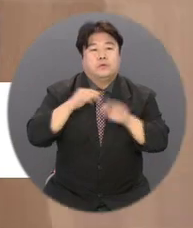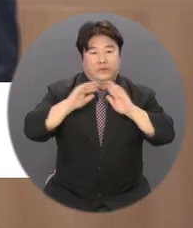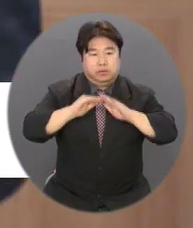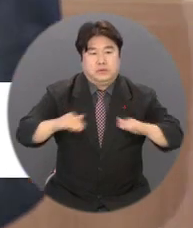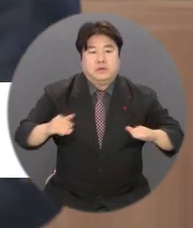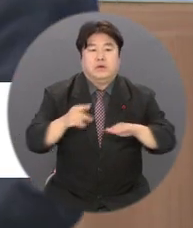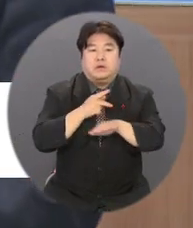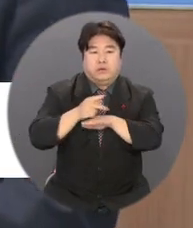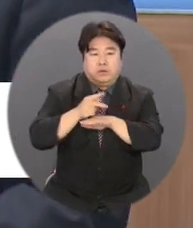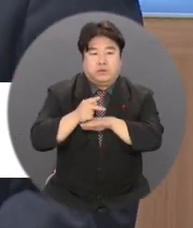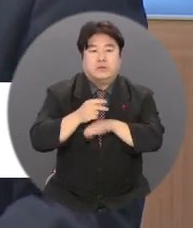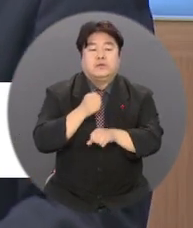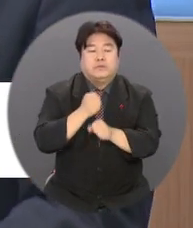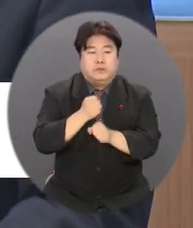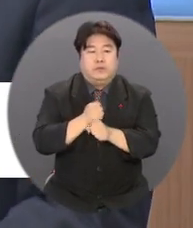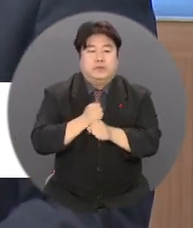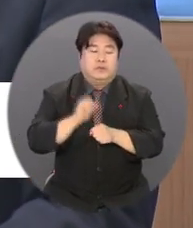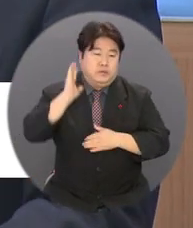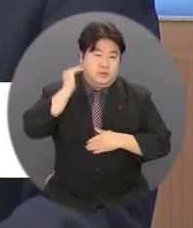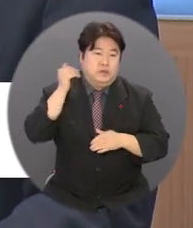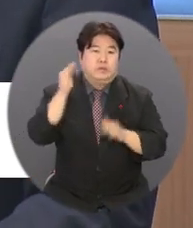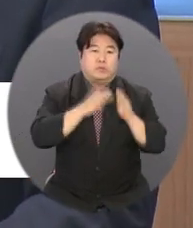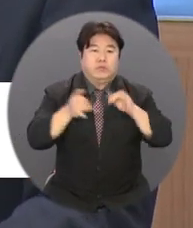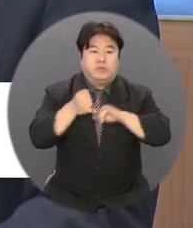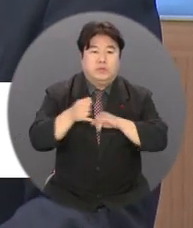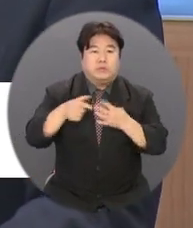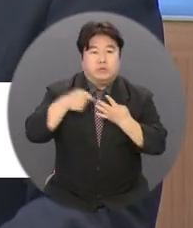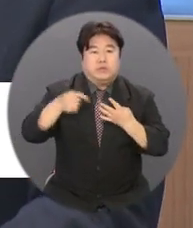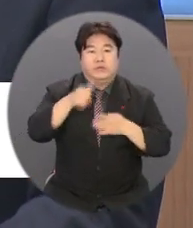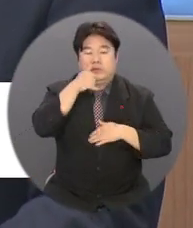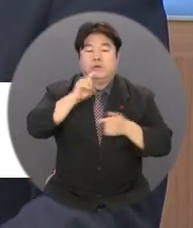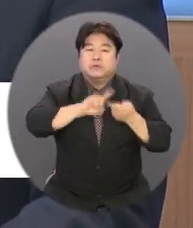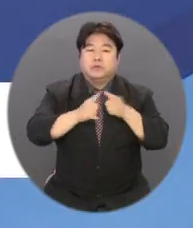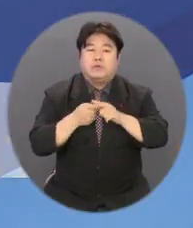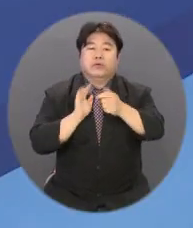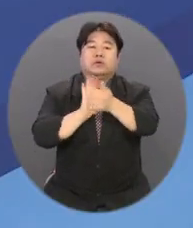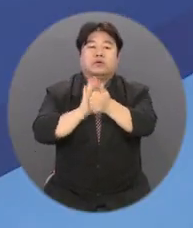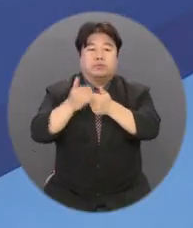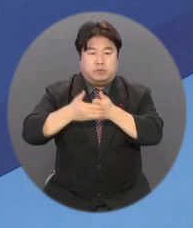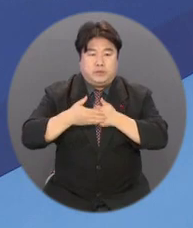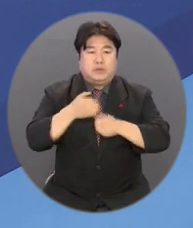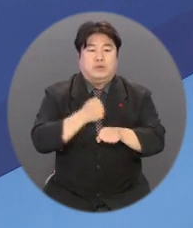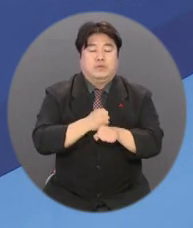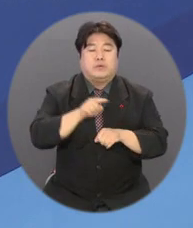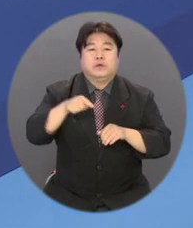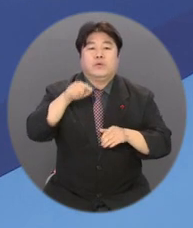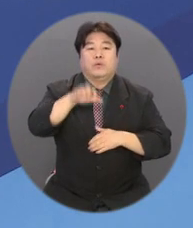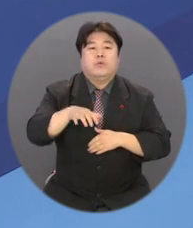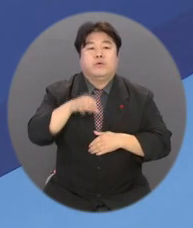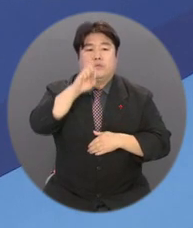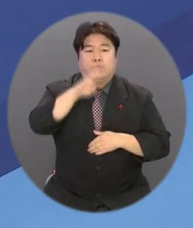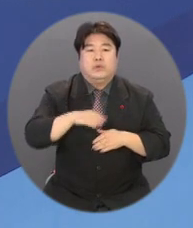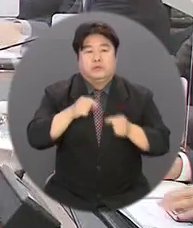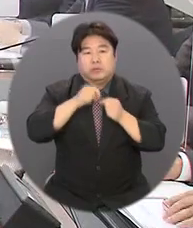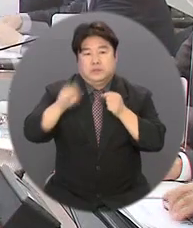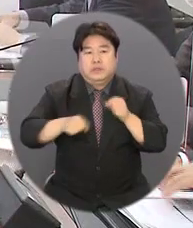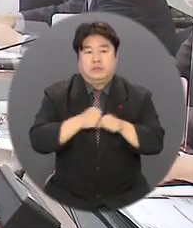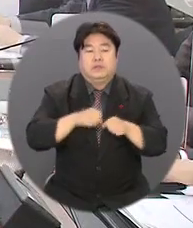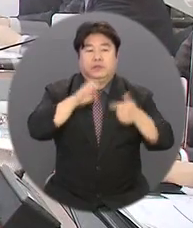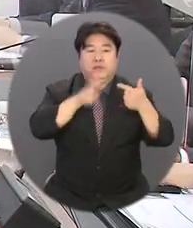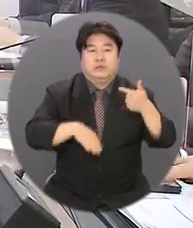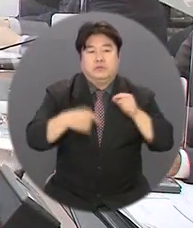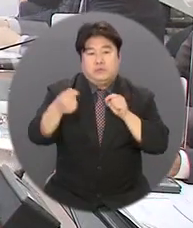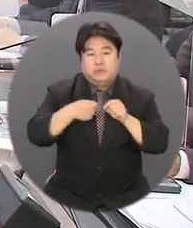등의 과제가 대선 공약으로 채택될 수 있도록 서로 협력하기로 한 겁니다. 여기에 광주와 장성, 나주